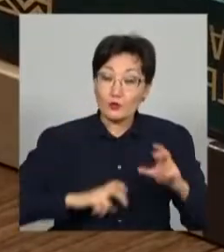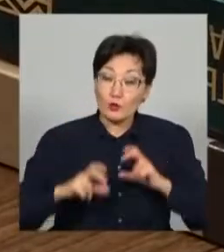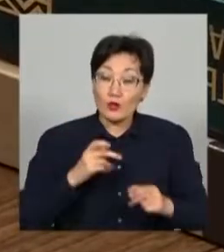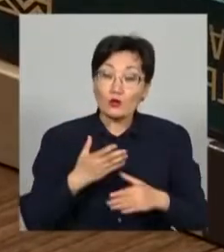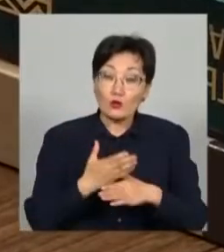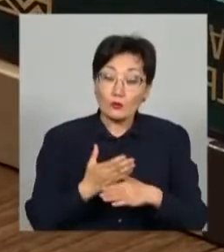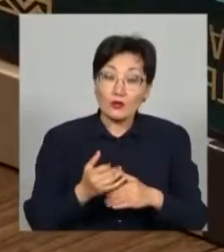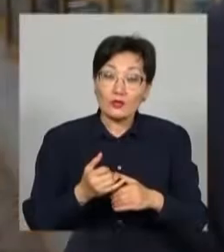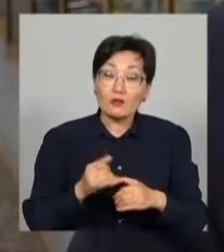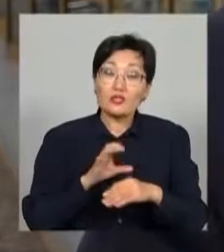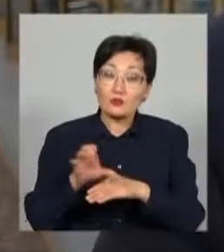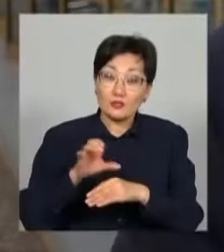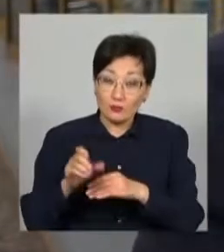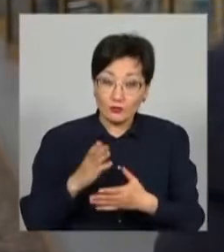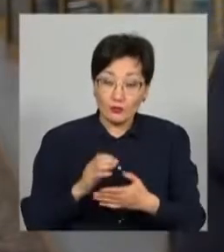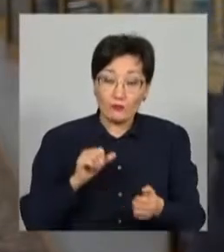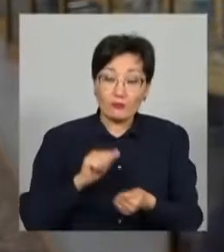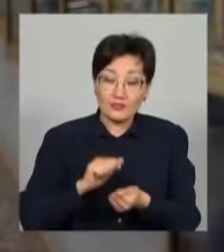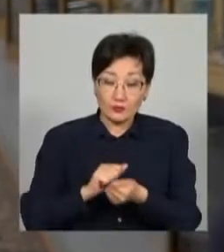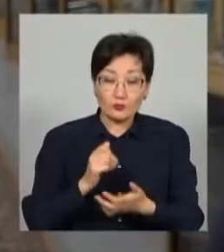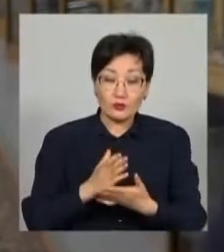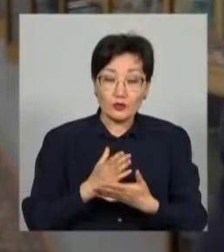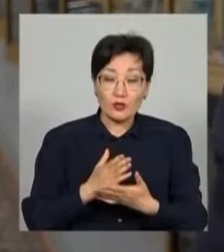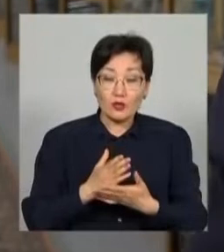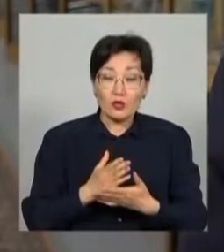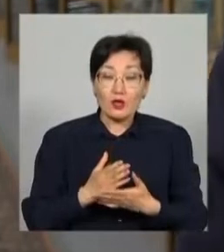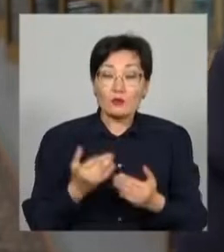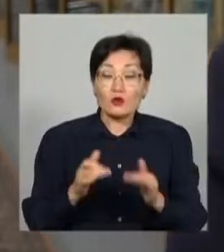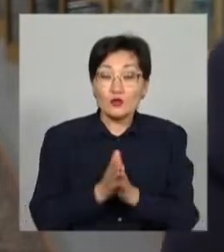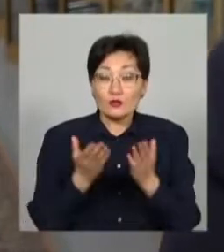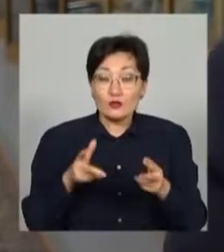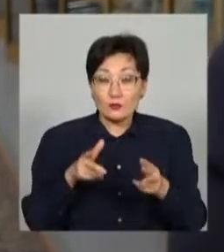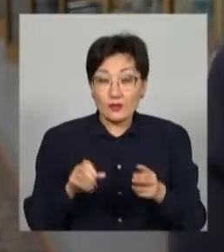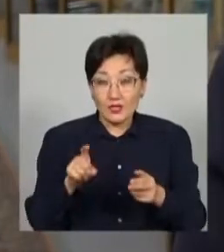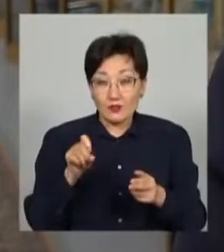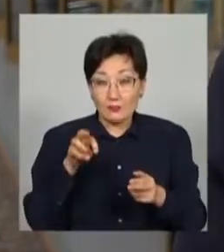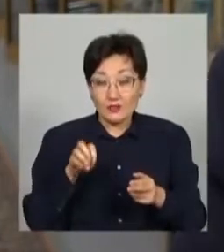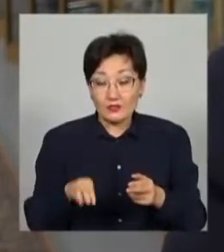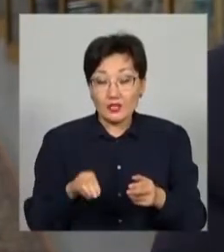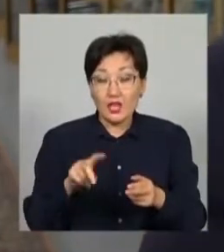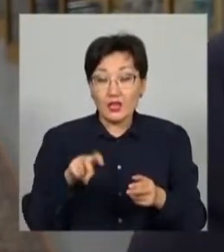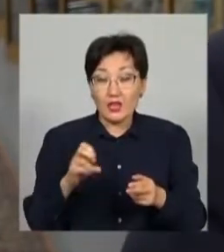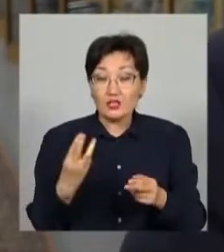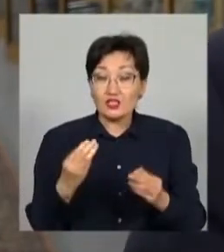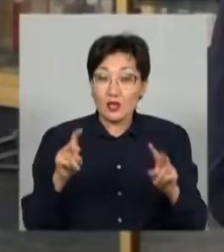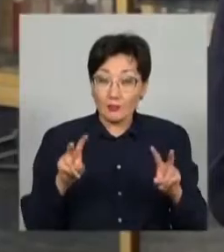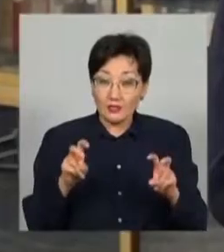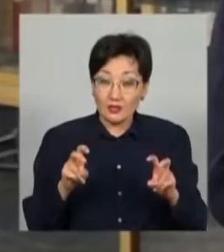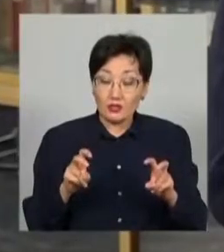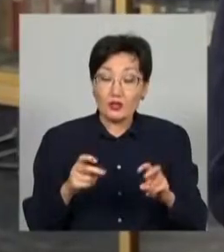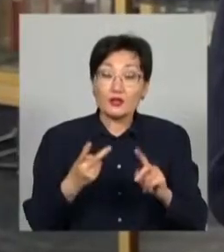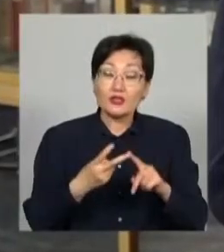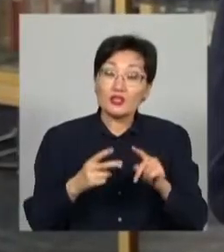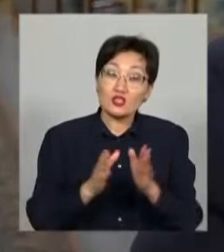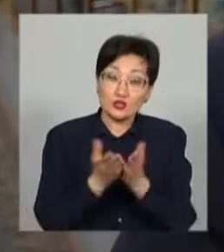қолдауымен жарыққа шығып отыр. Бүгін тұсауы кесілген кітаптың алғашқысы Ахмет Байтұрсынұлы және Алаш деп аталады. Ол Үштараудан тұрады. Екінші